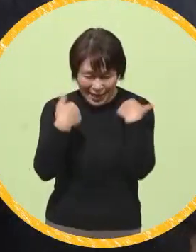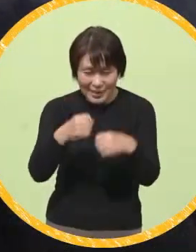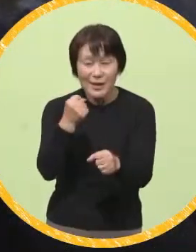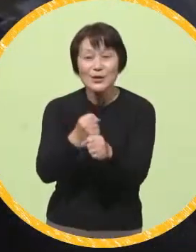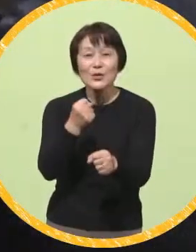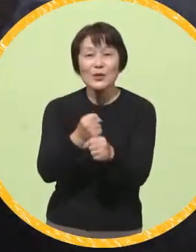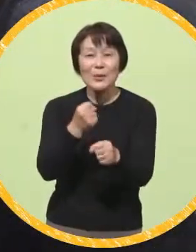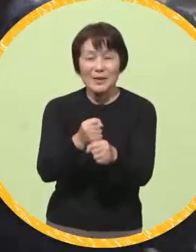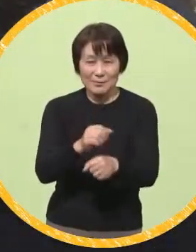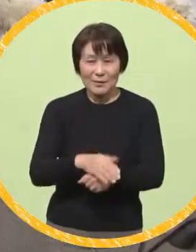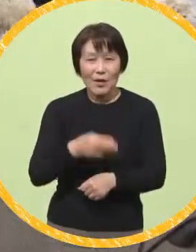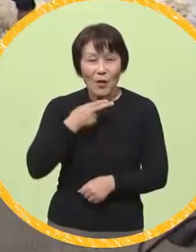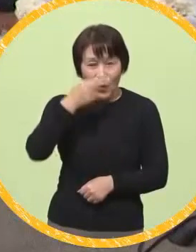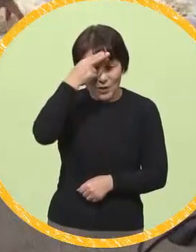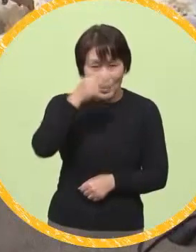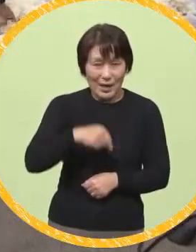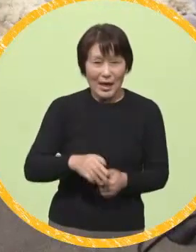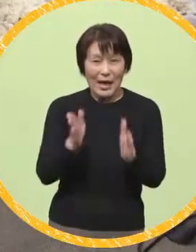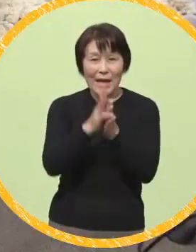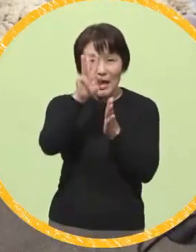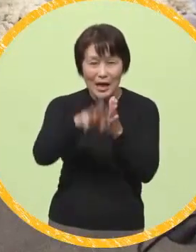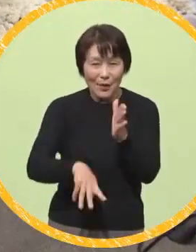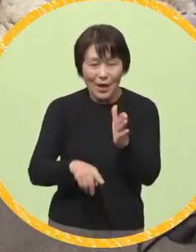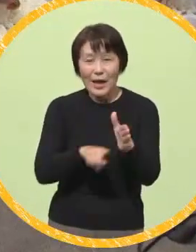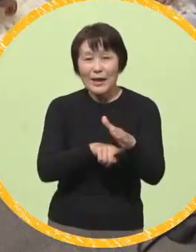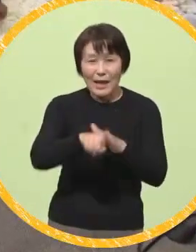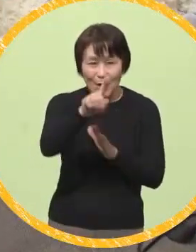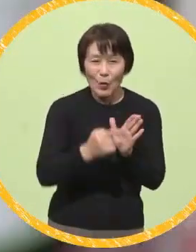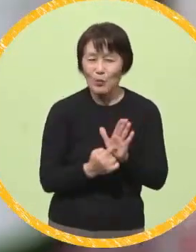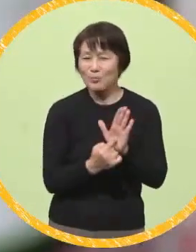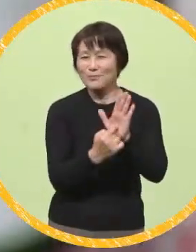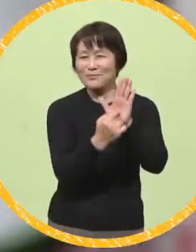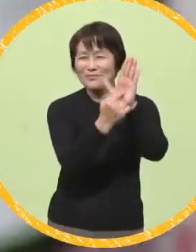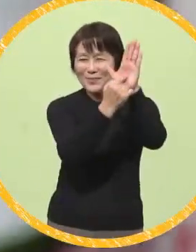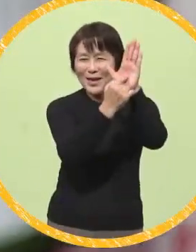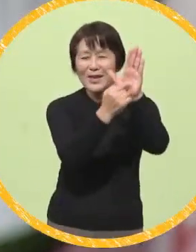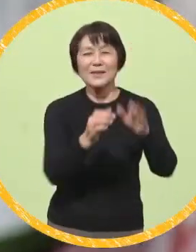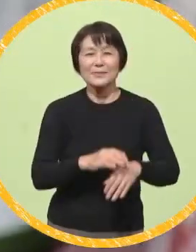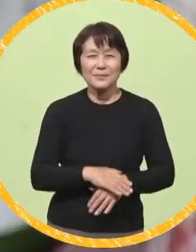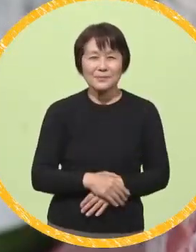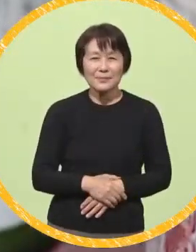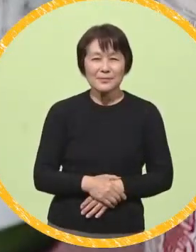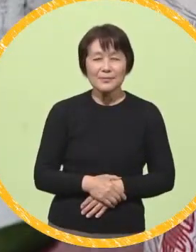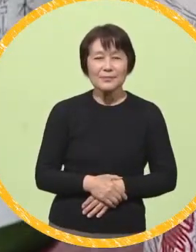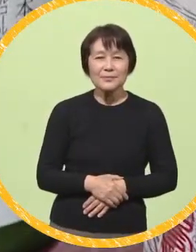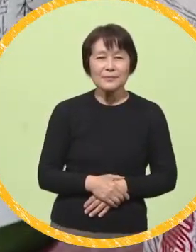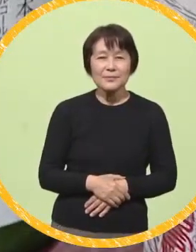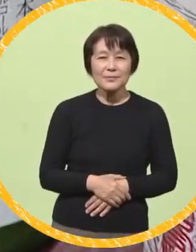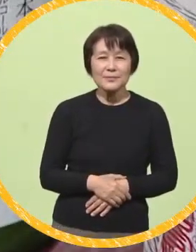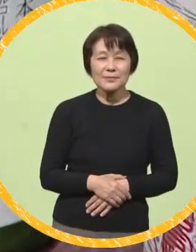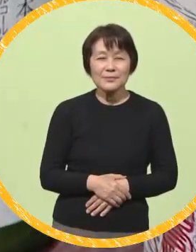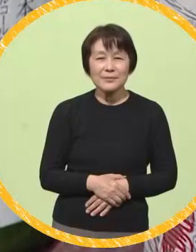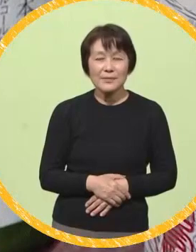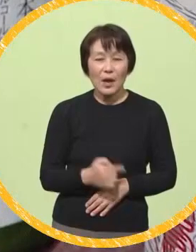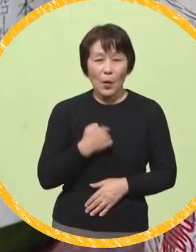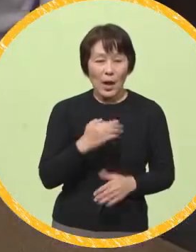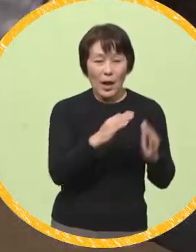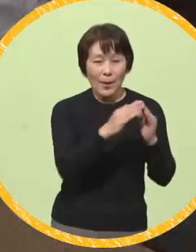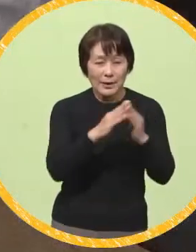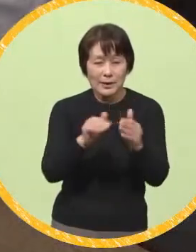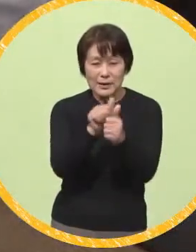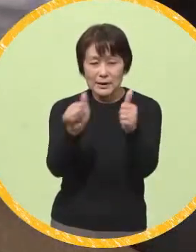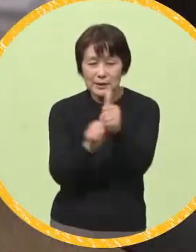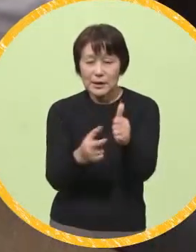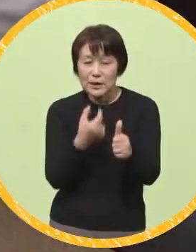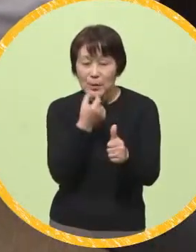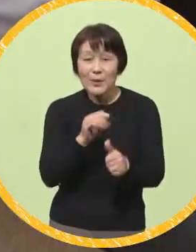中澤酒造のお酒は、神奈川を代表する銘酒の一つとしても知られています。 我が町つまみで